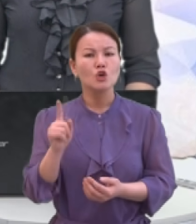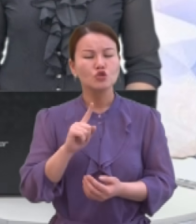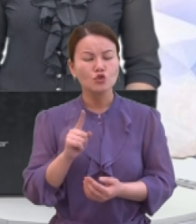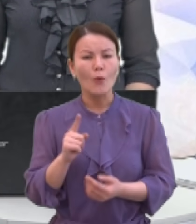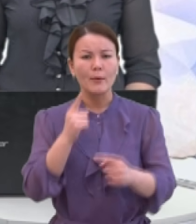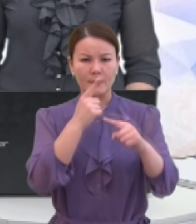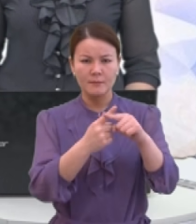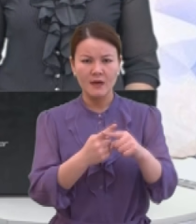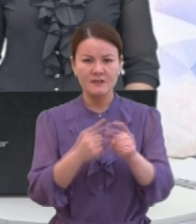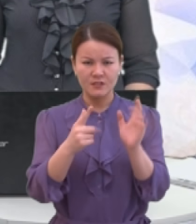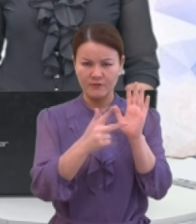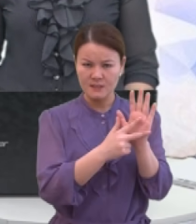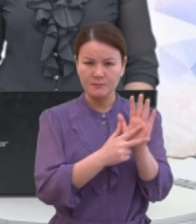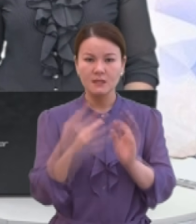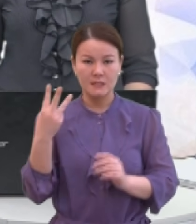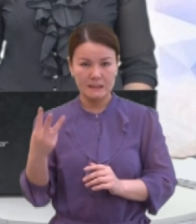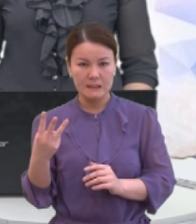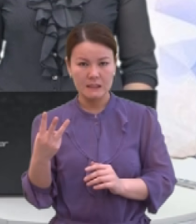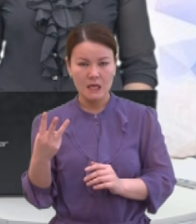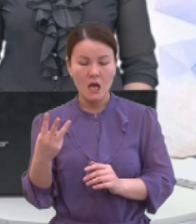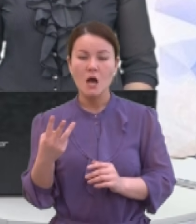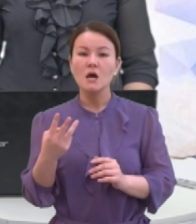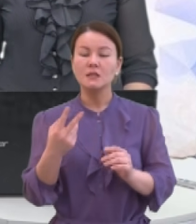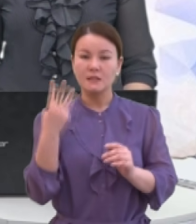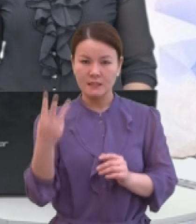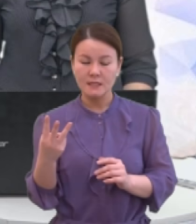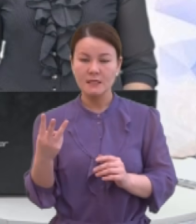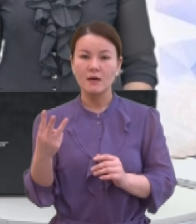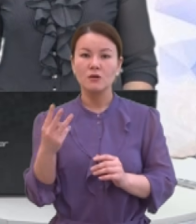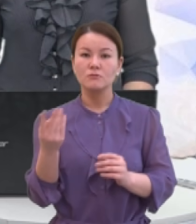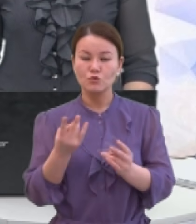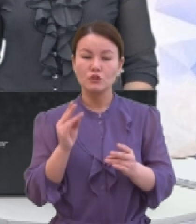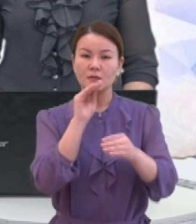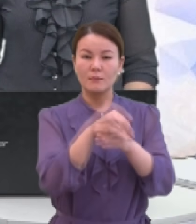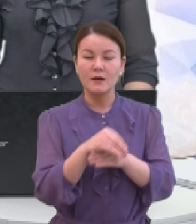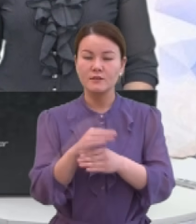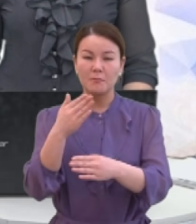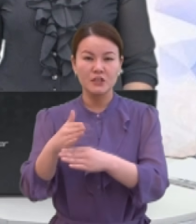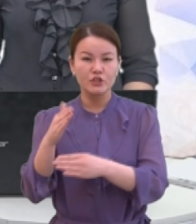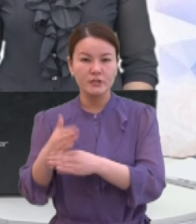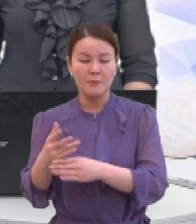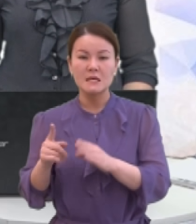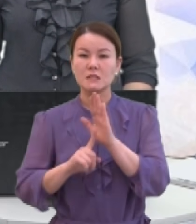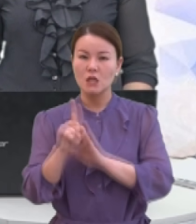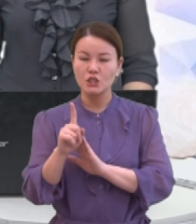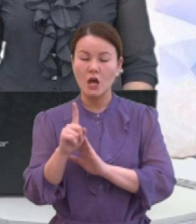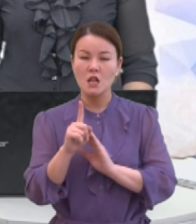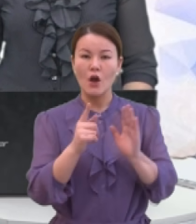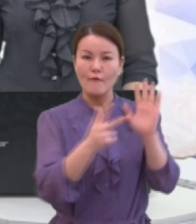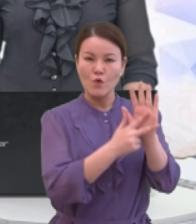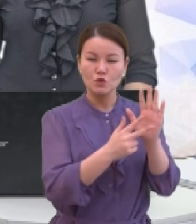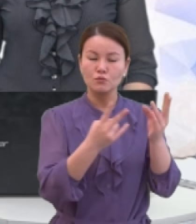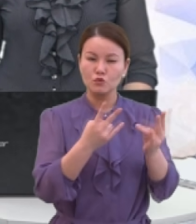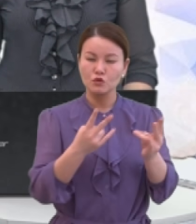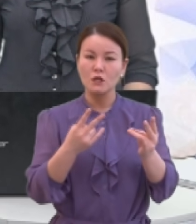прибавить к 8 33 прибавим по частям сначала 8 дополним до